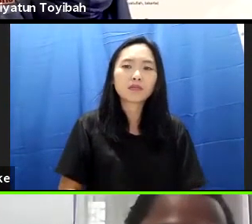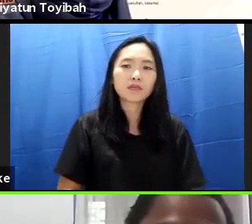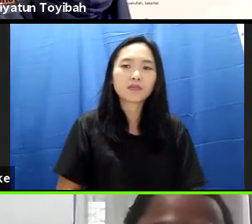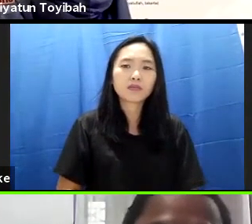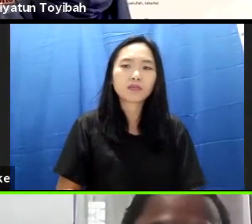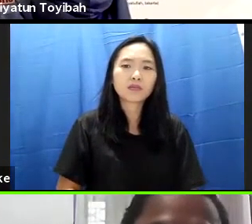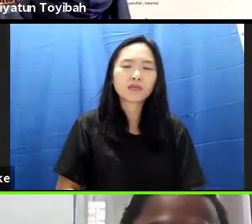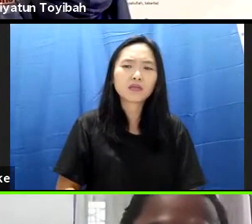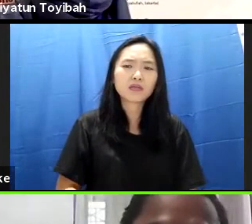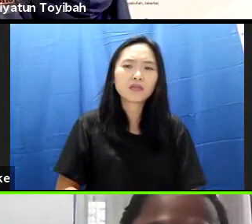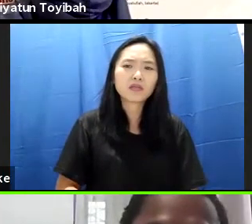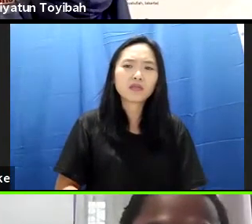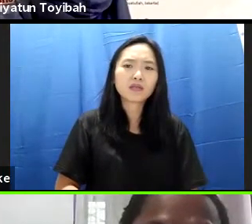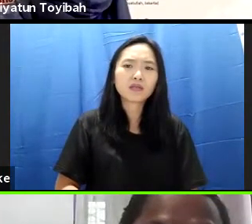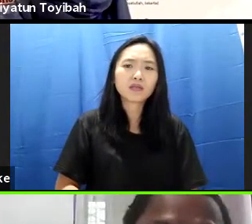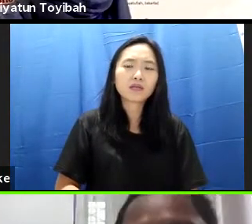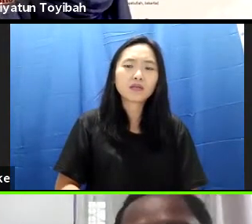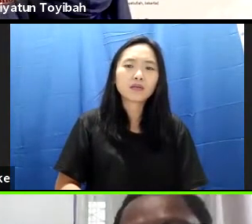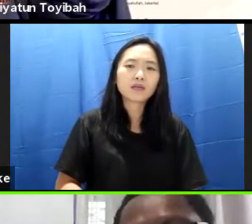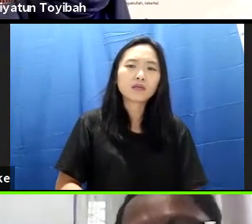kolonial, kontak dengan budaya,